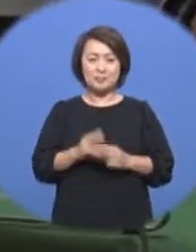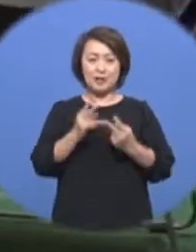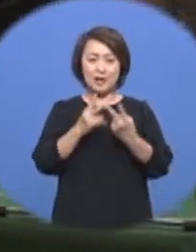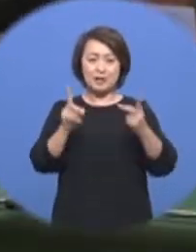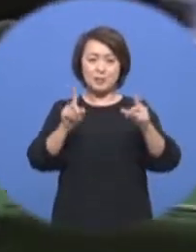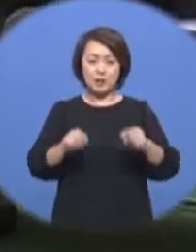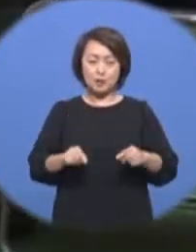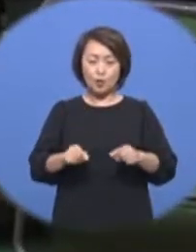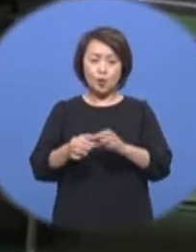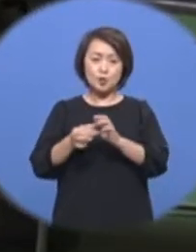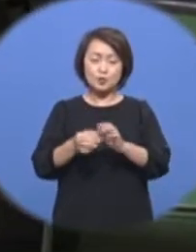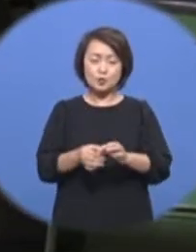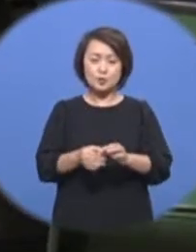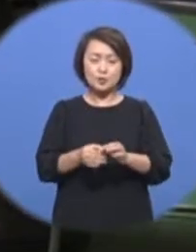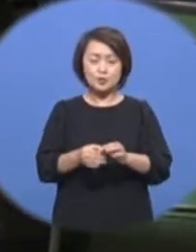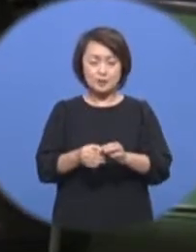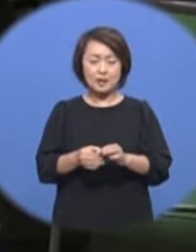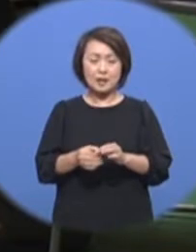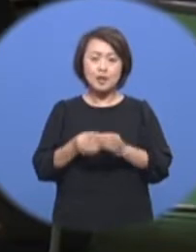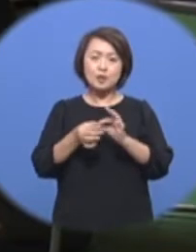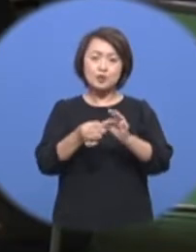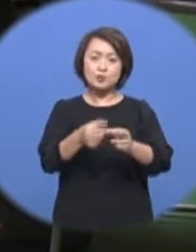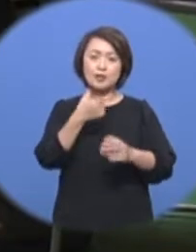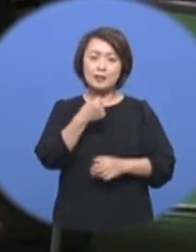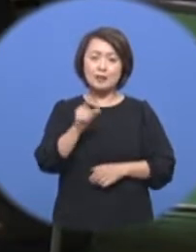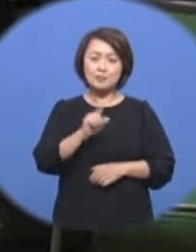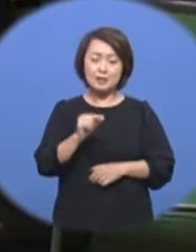通じて伝えたいことを聞きました。